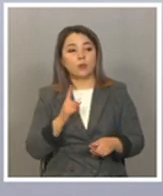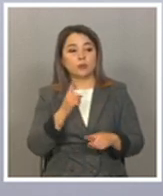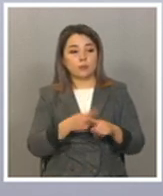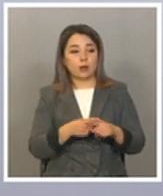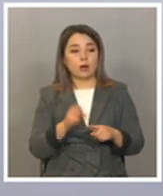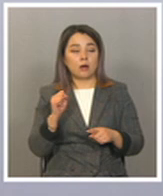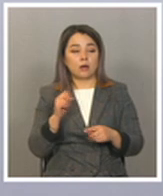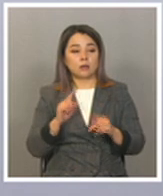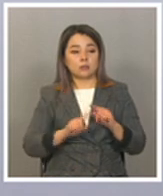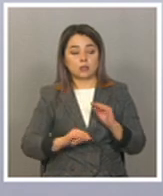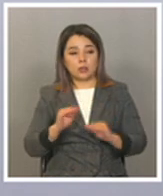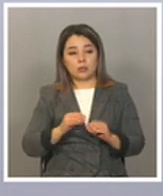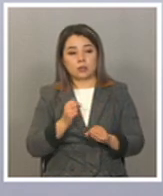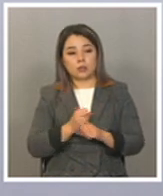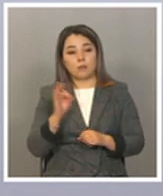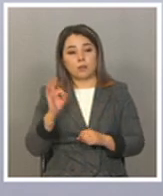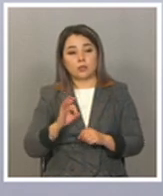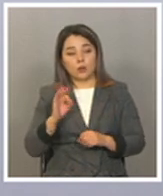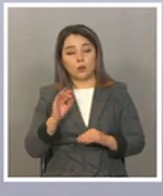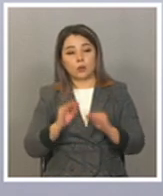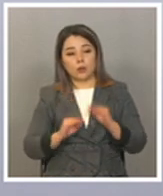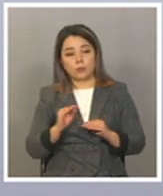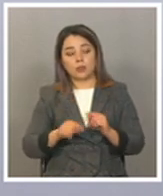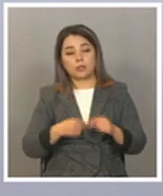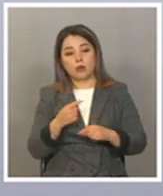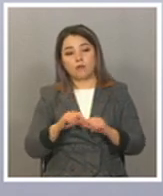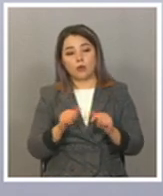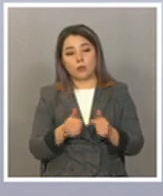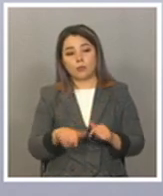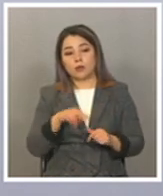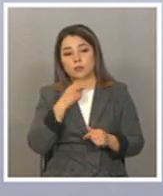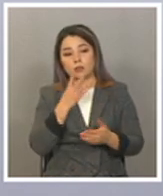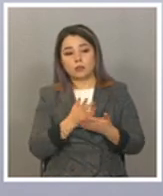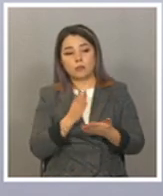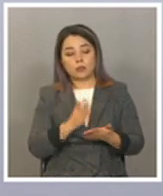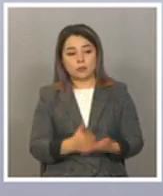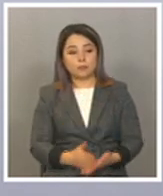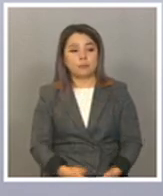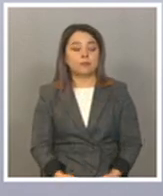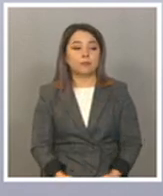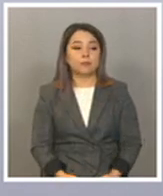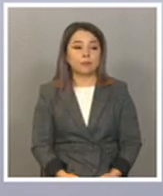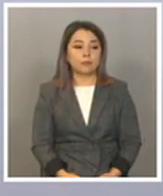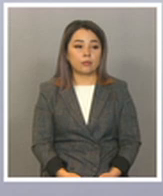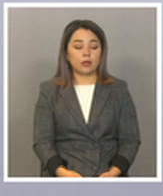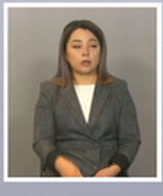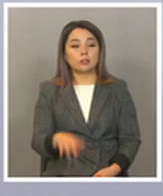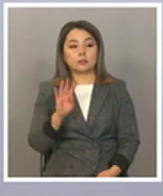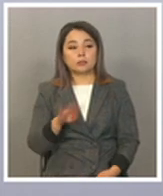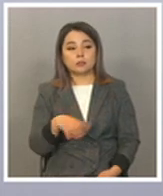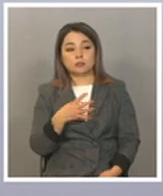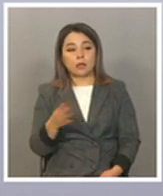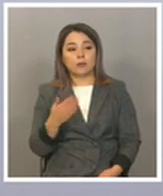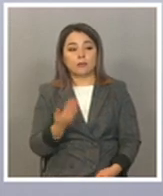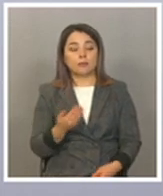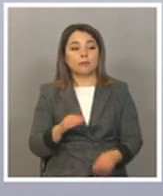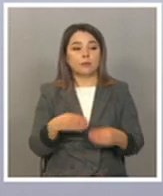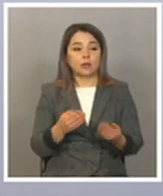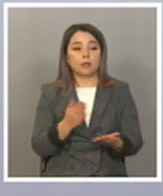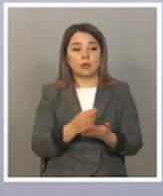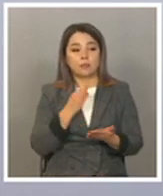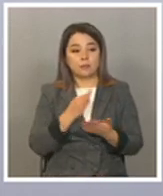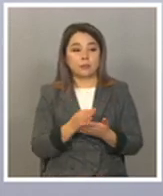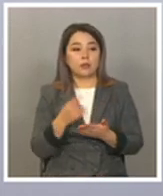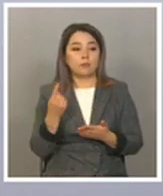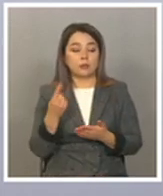затының проценттік құрамы келесі формуламен шығарылады. Яғни, кестеге белгілейтін болсақ,